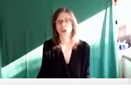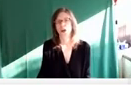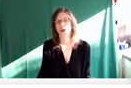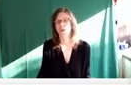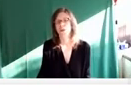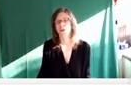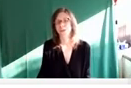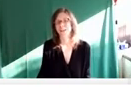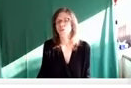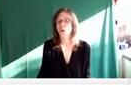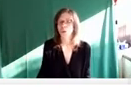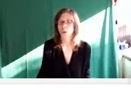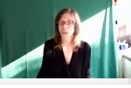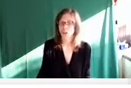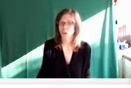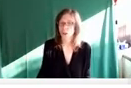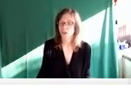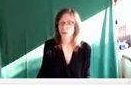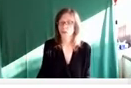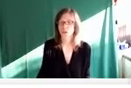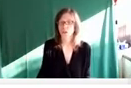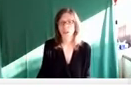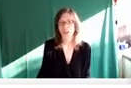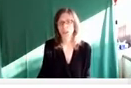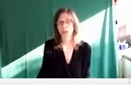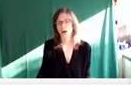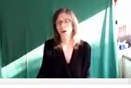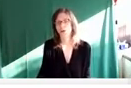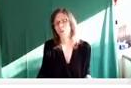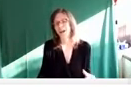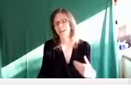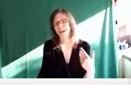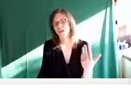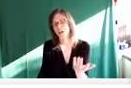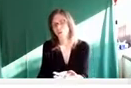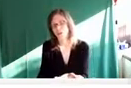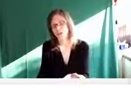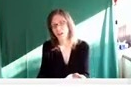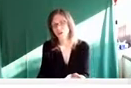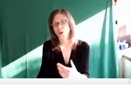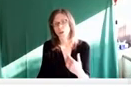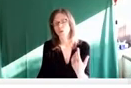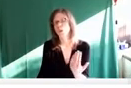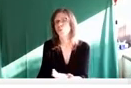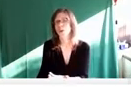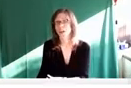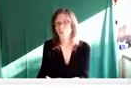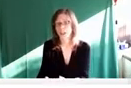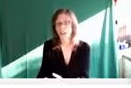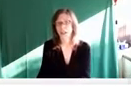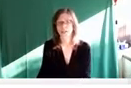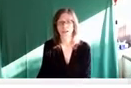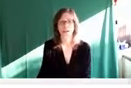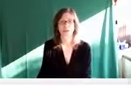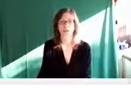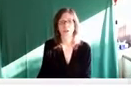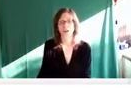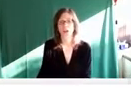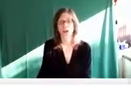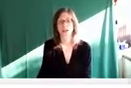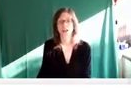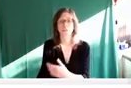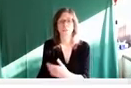recherche, quelles normes de métadonnées vous allez utiliser, le partage et la réutilisation, qu'est-ce que vous prévoyez à cet